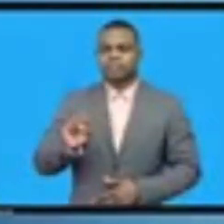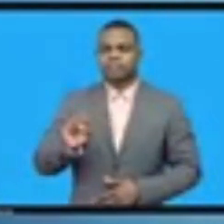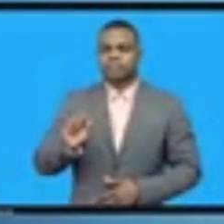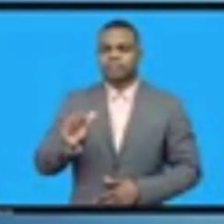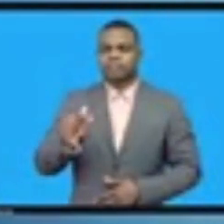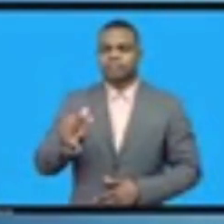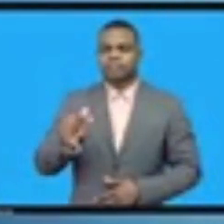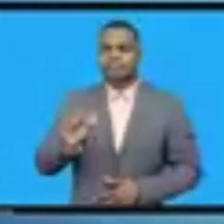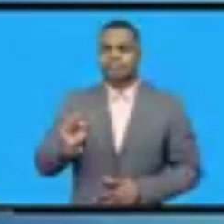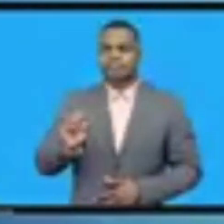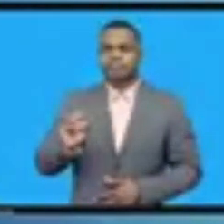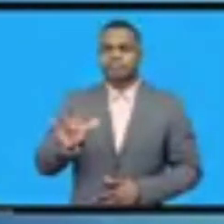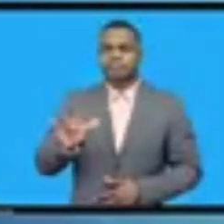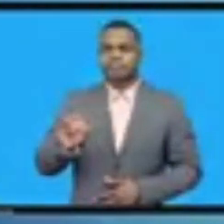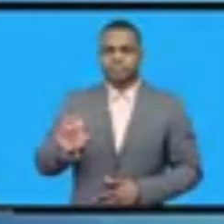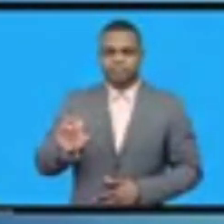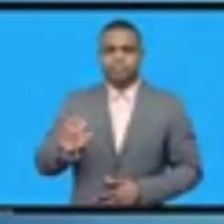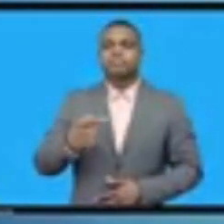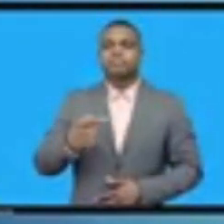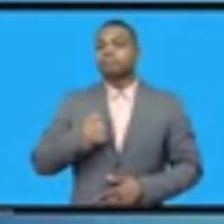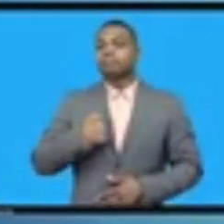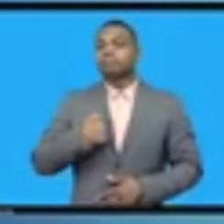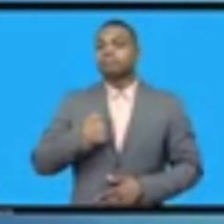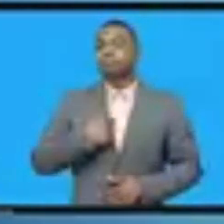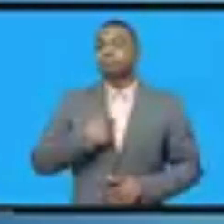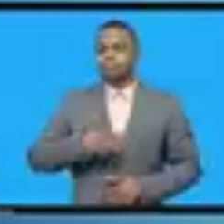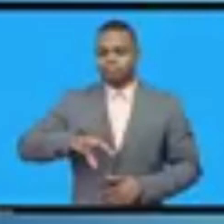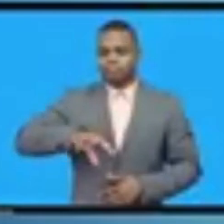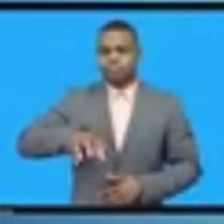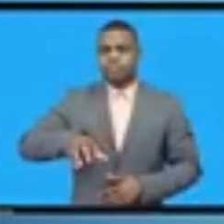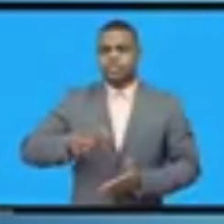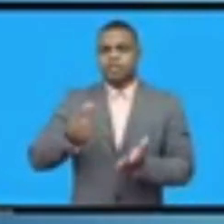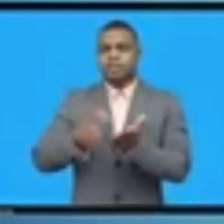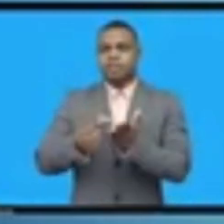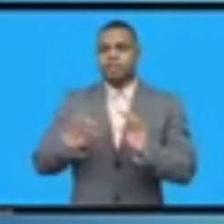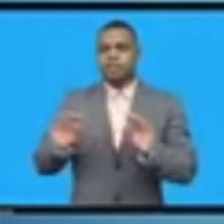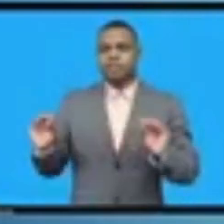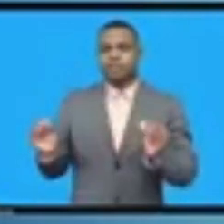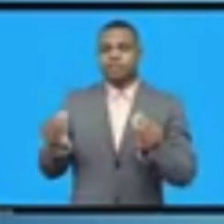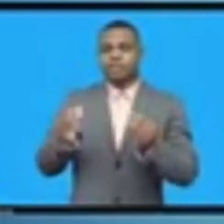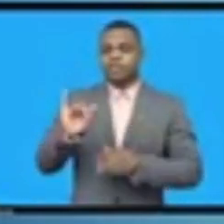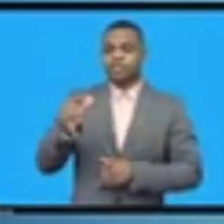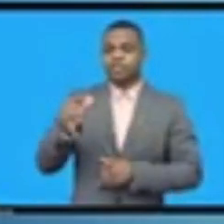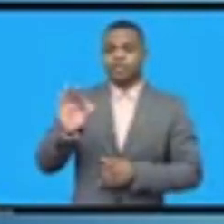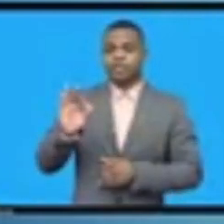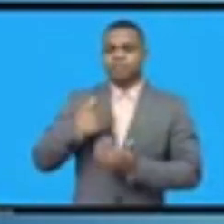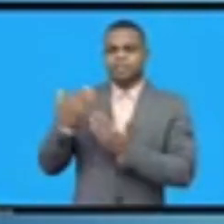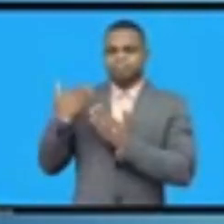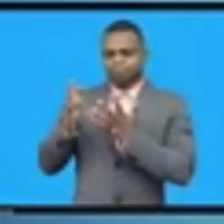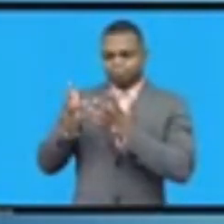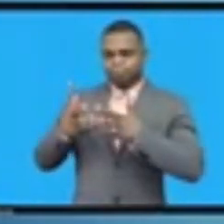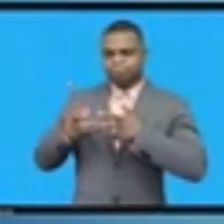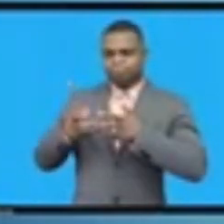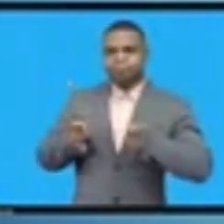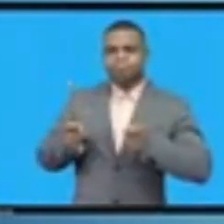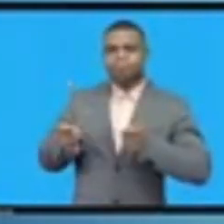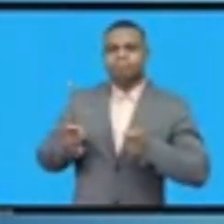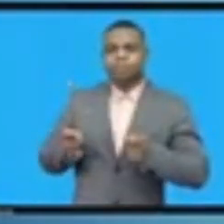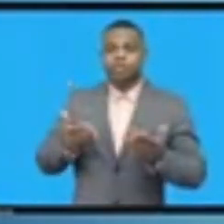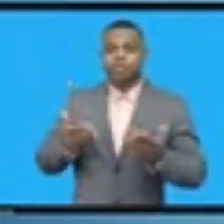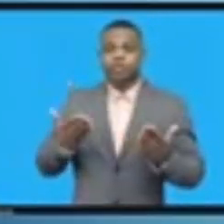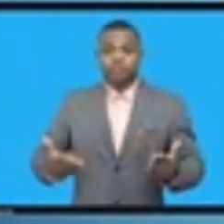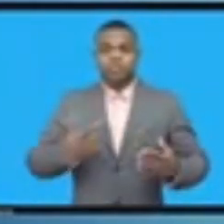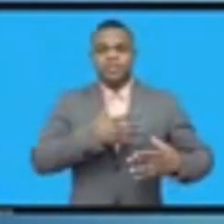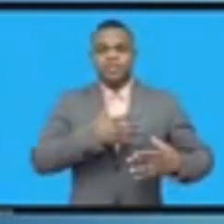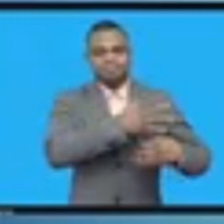联网论坛的这个负责人。那么首先呢，我是代表青年和青年的声音。